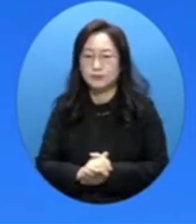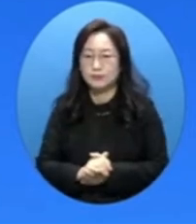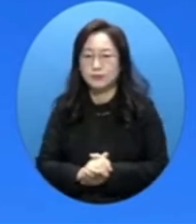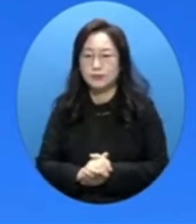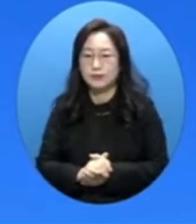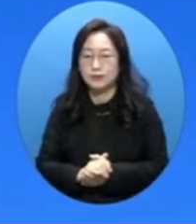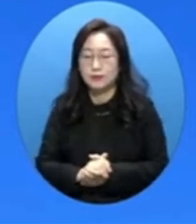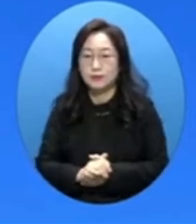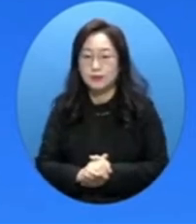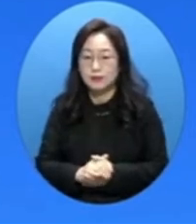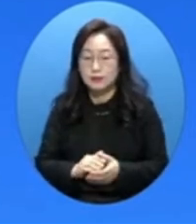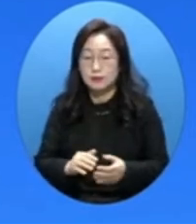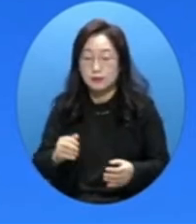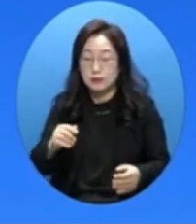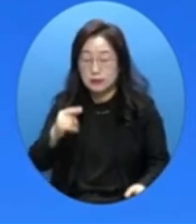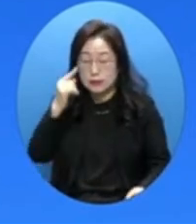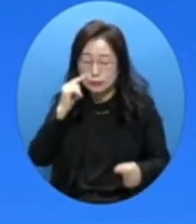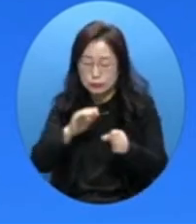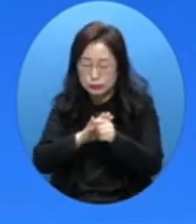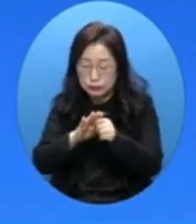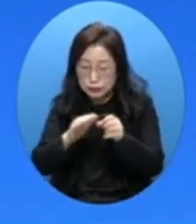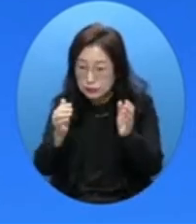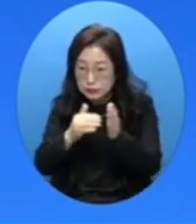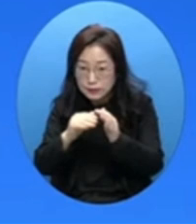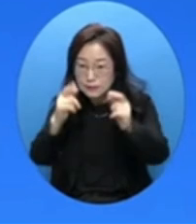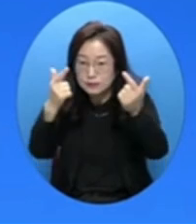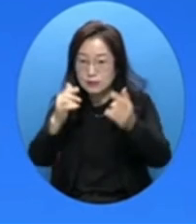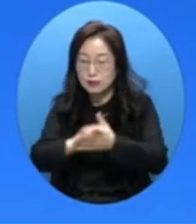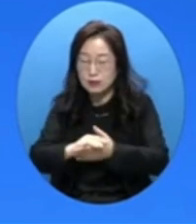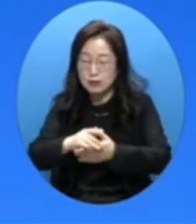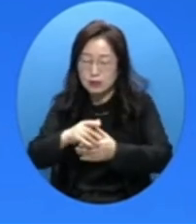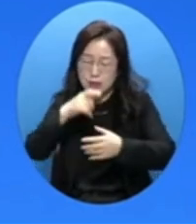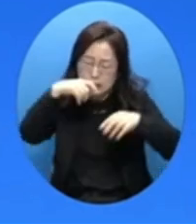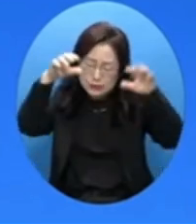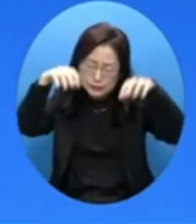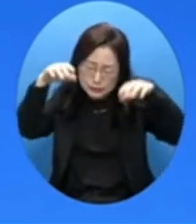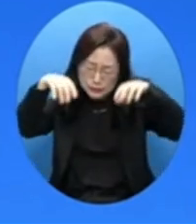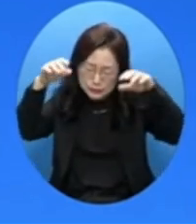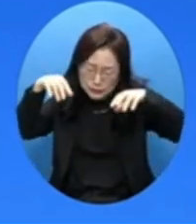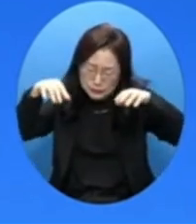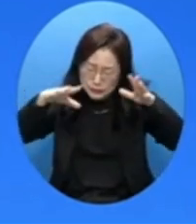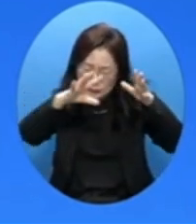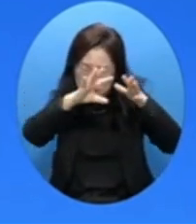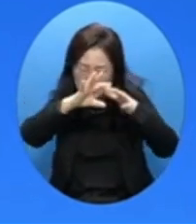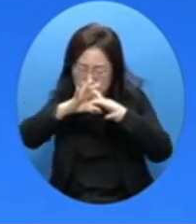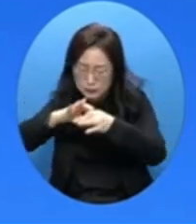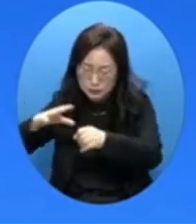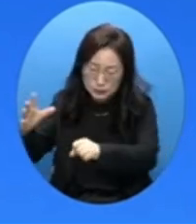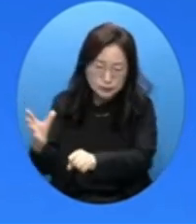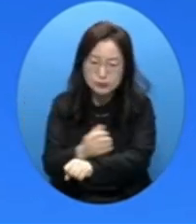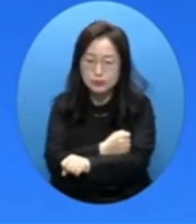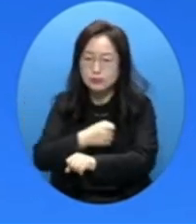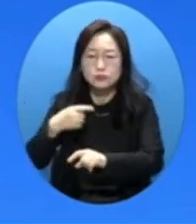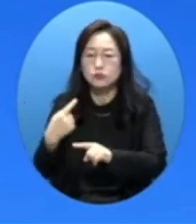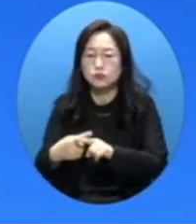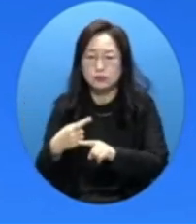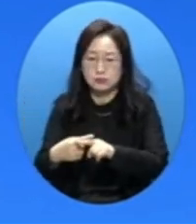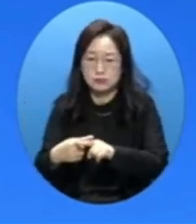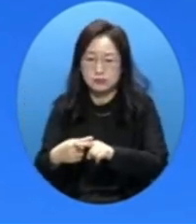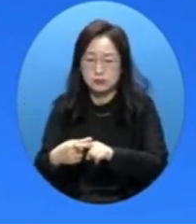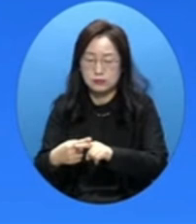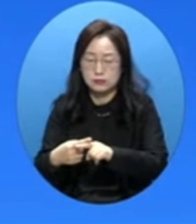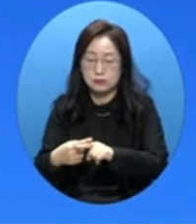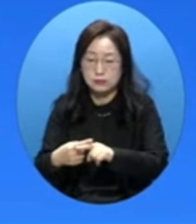여기서 비극이 끝이 않았습니다. 그게 쏟아진 폭우가 계속 그 가정의 환란의 폭우로